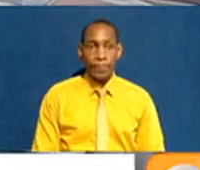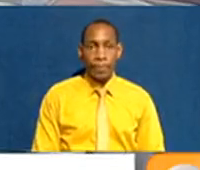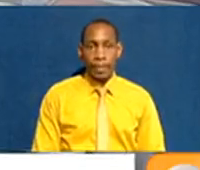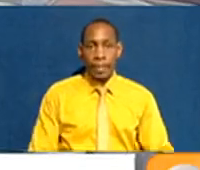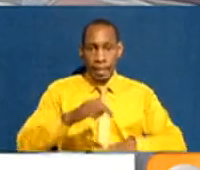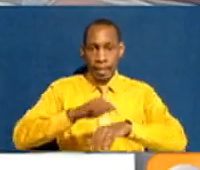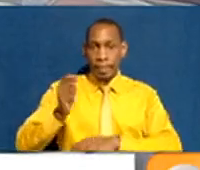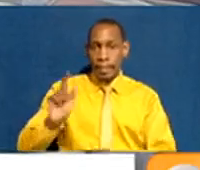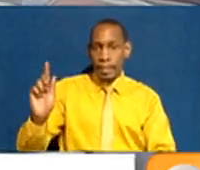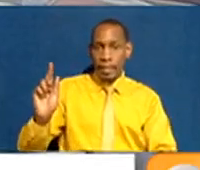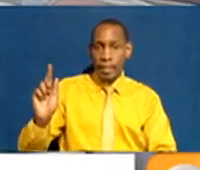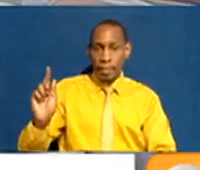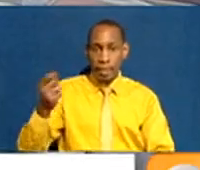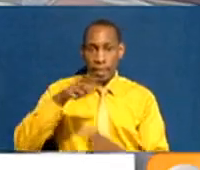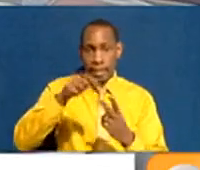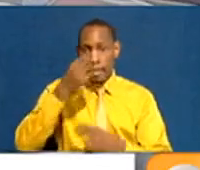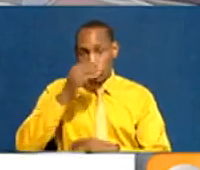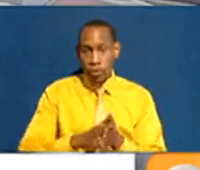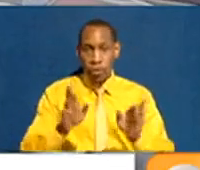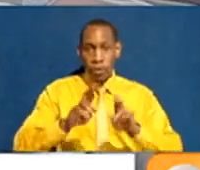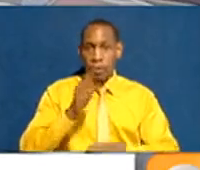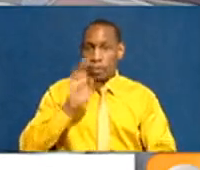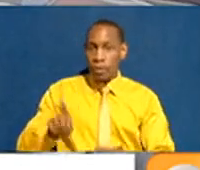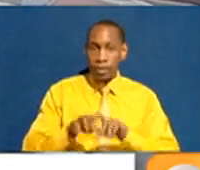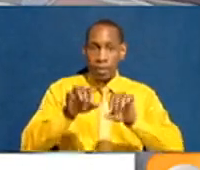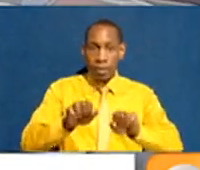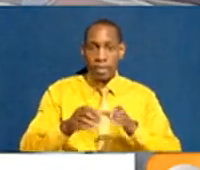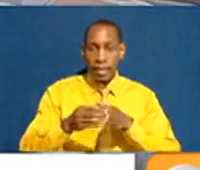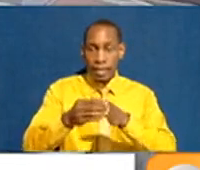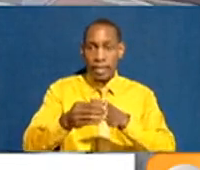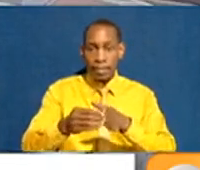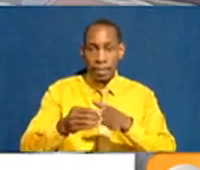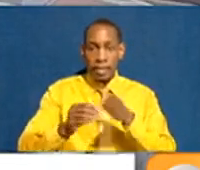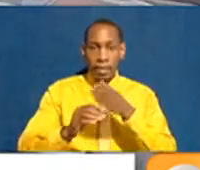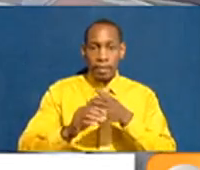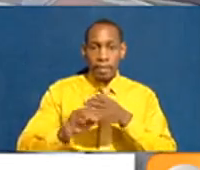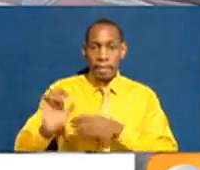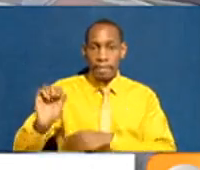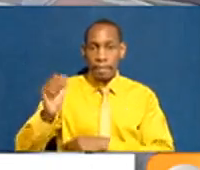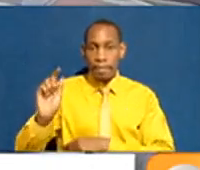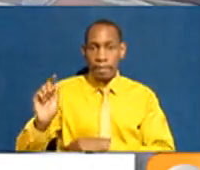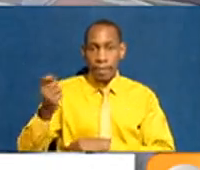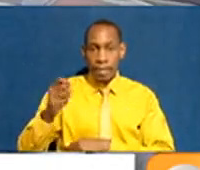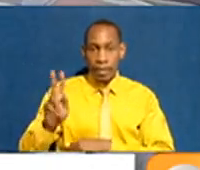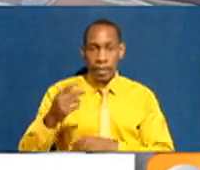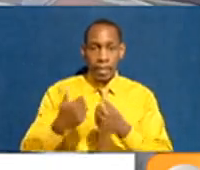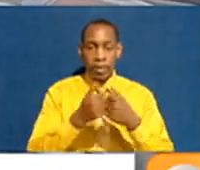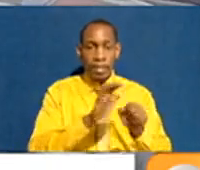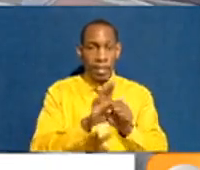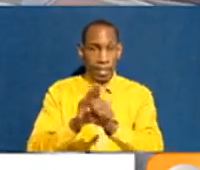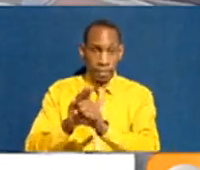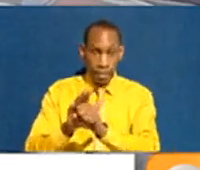Huku Rais Mteule William Ruto anapojiandaa kula kiapo na kuchukua hatamu za uongozi kama rais wa tano wa Kenya, anakabiliwa na changamoto si